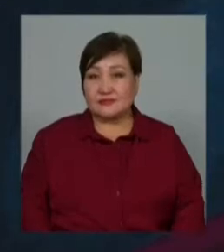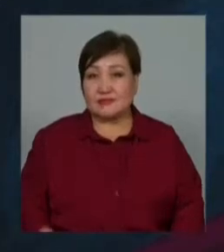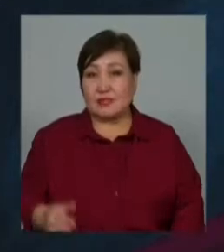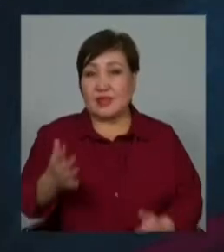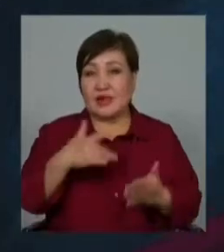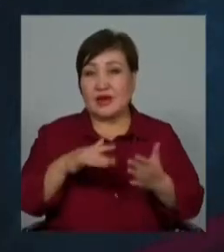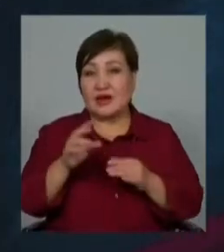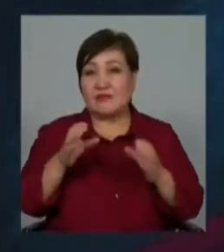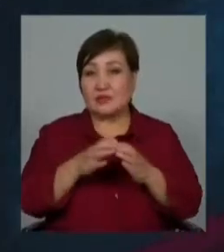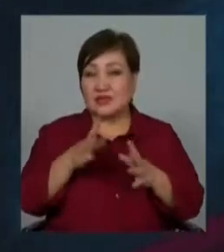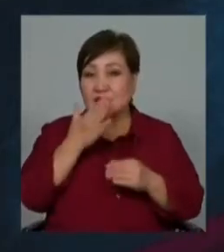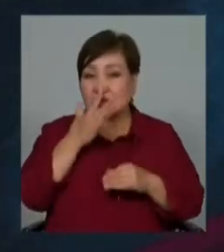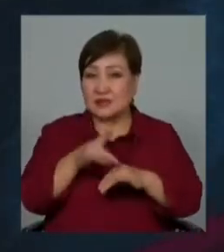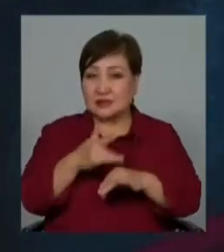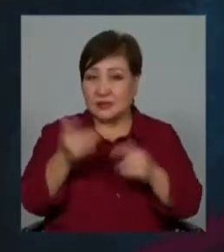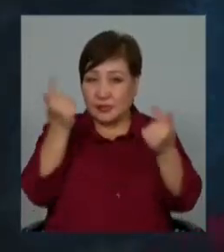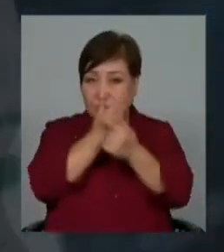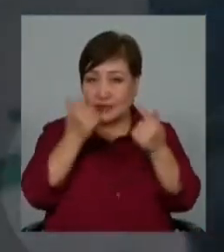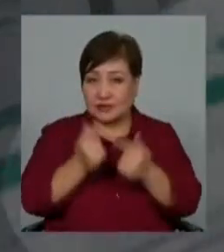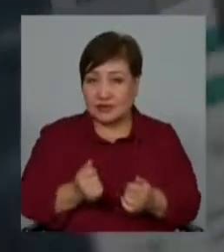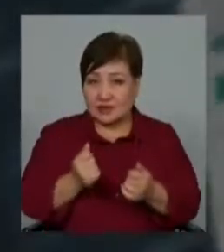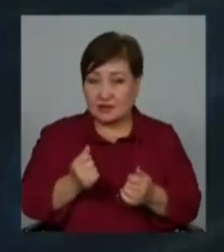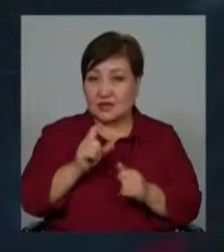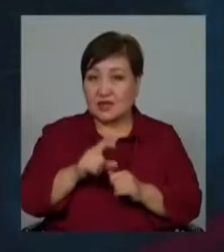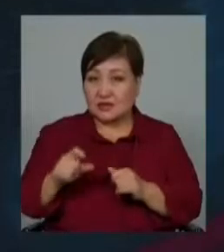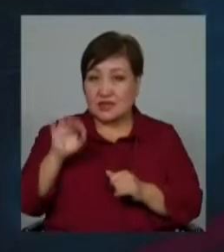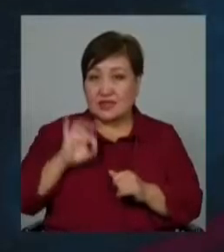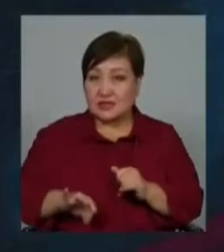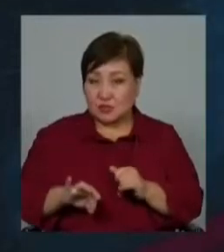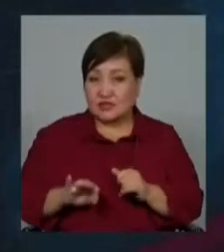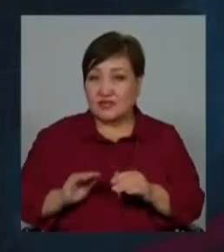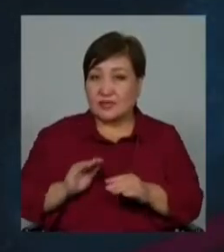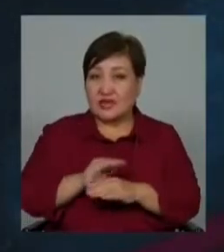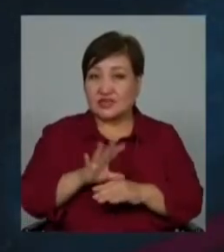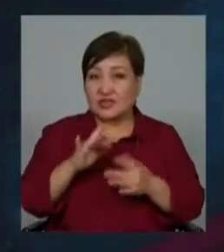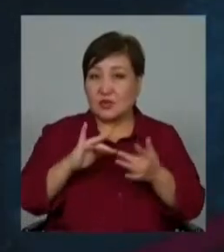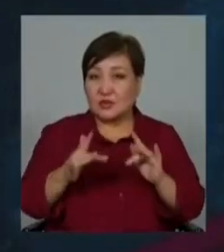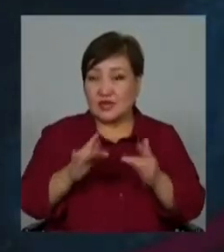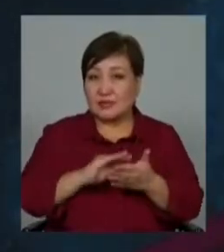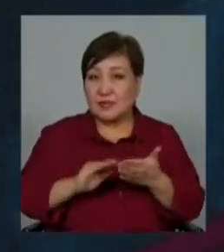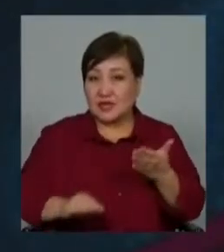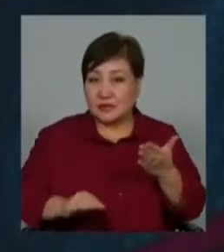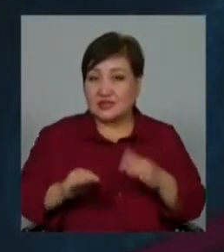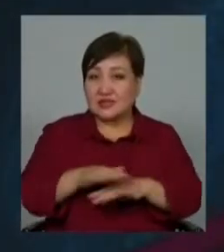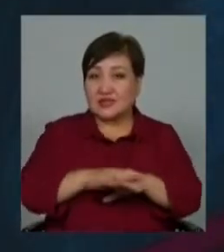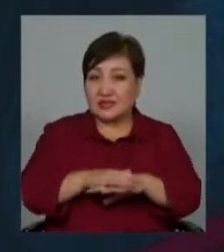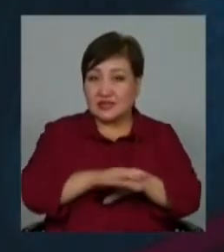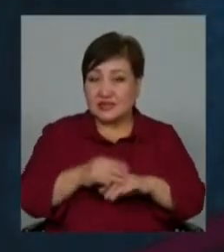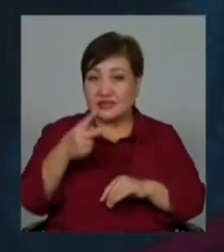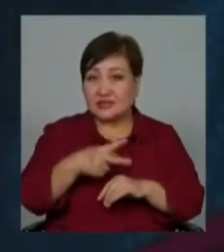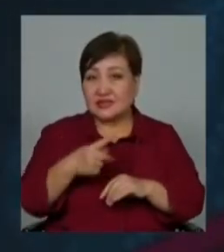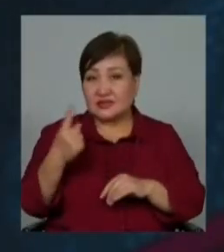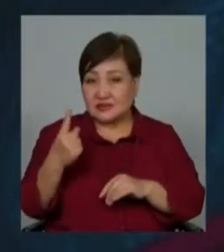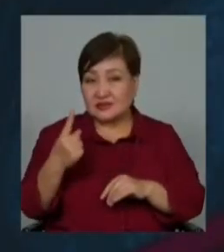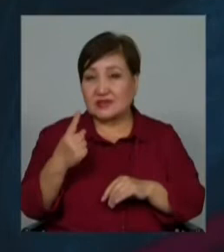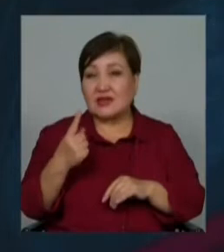В Бюро национальной статистики предупреждает граждан не использовать приложение онлайн-перепись населения 2021 в сервисе Play